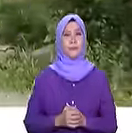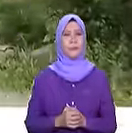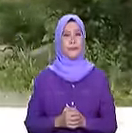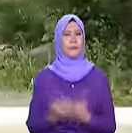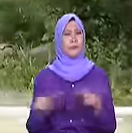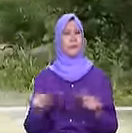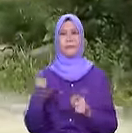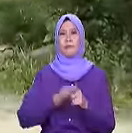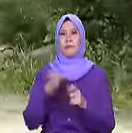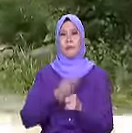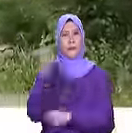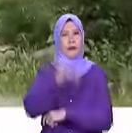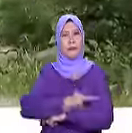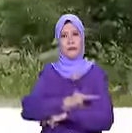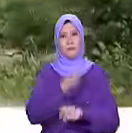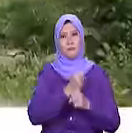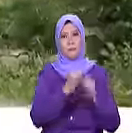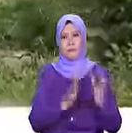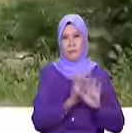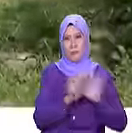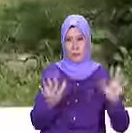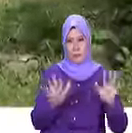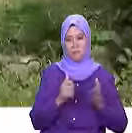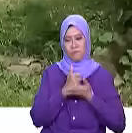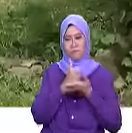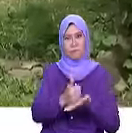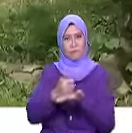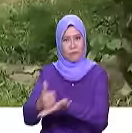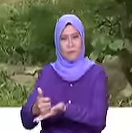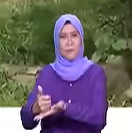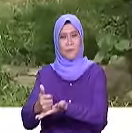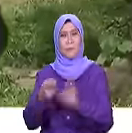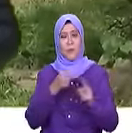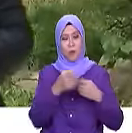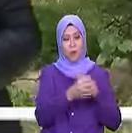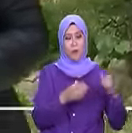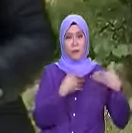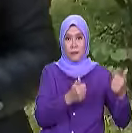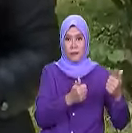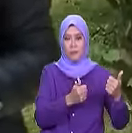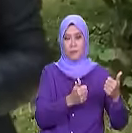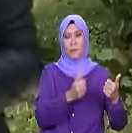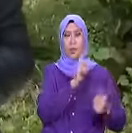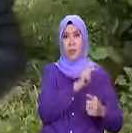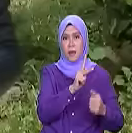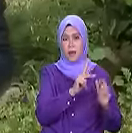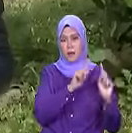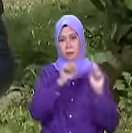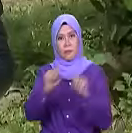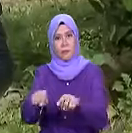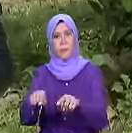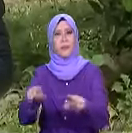Beginilah rutin yang dilakukan oleh petugas barisan hadapan ini dari Pejabat Kesihatan Daerah Kuala Krai setiap